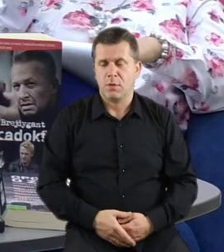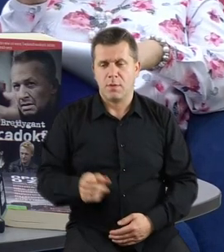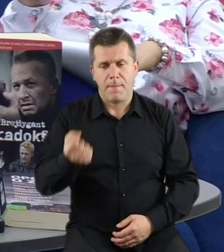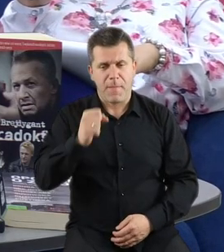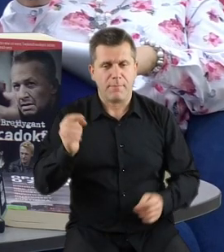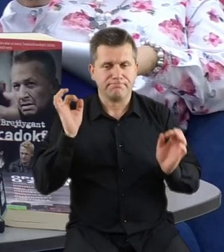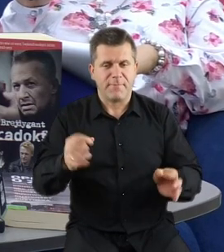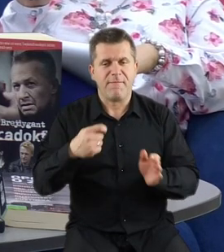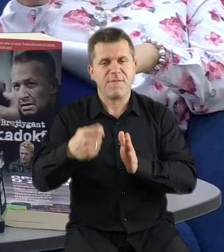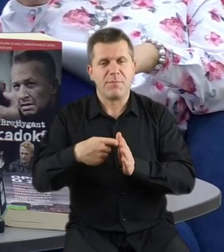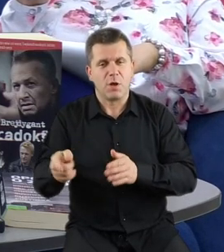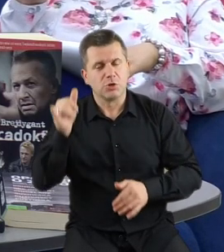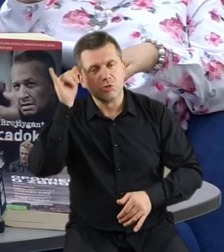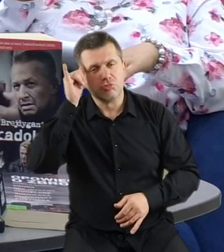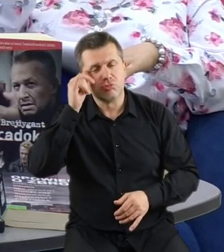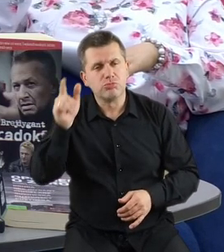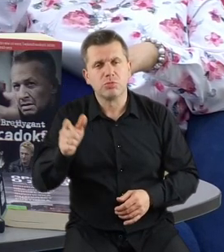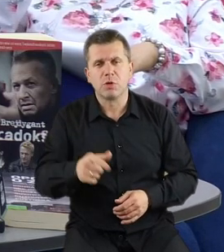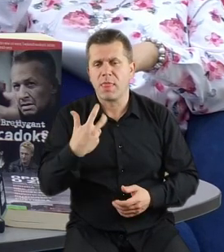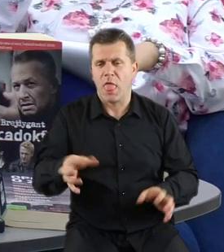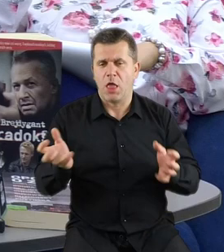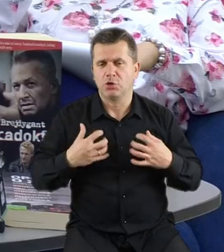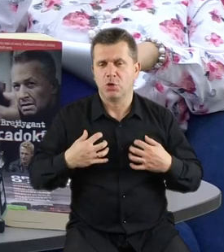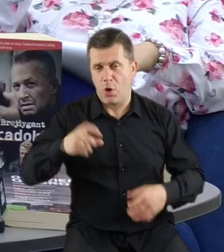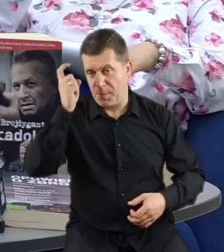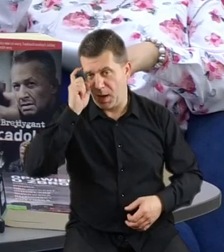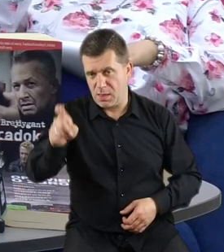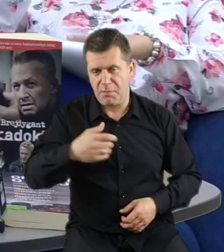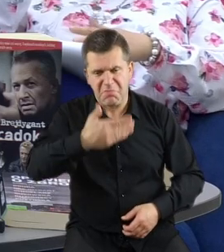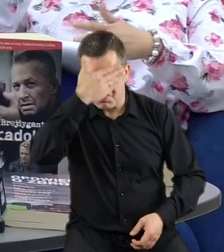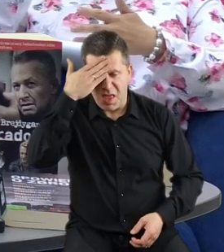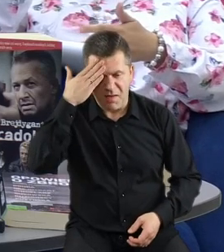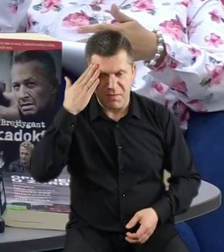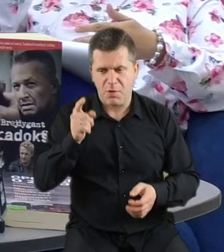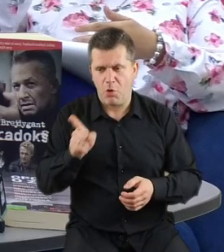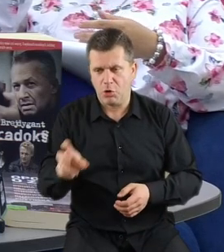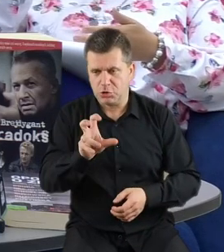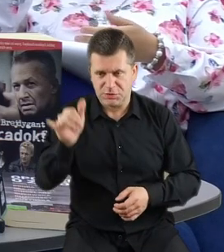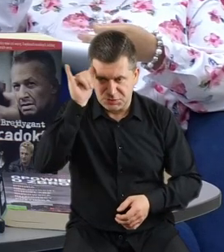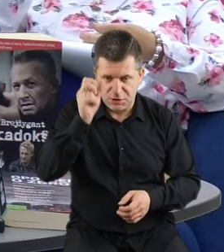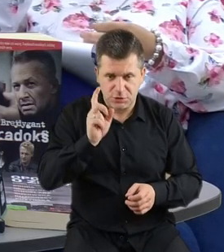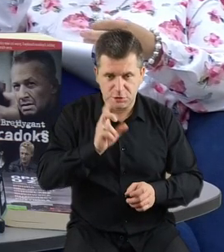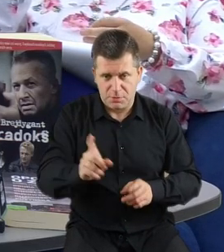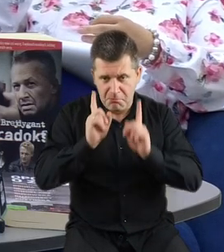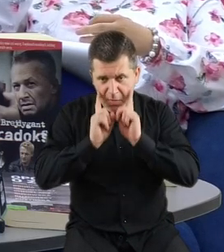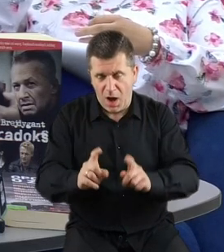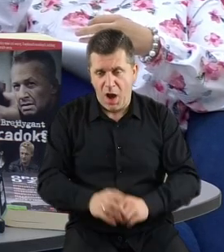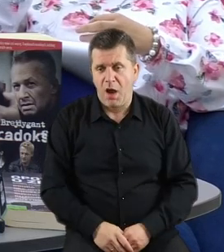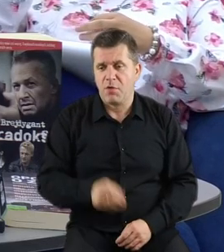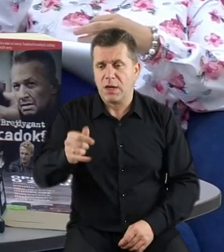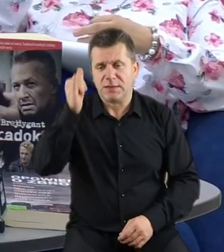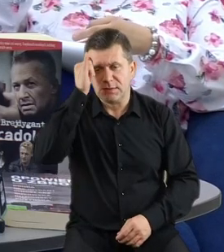to jest takie bardzo filmowe. Śni jej się w pewnym momencie nieżyjąca Niemka, my nie wiemy ani ona, czy to jest sen, czy jawa.